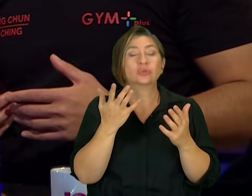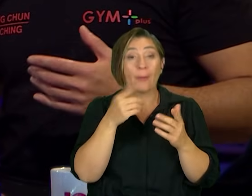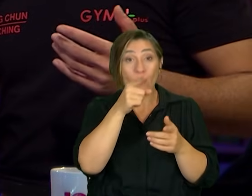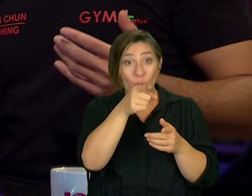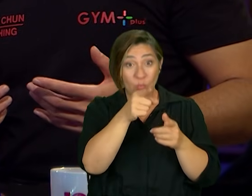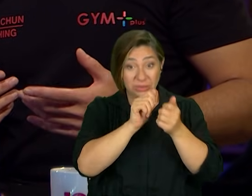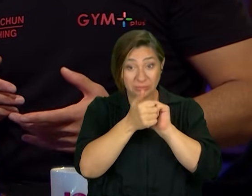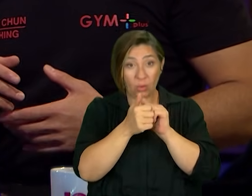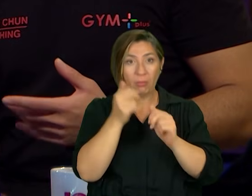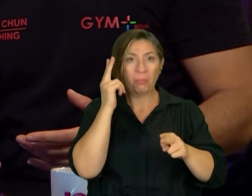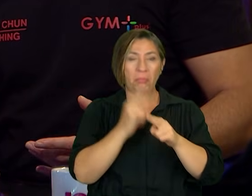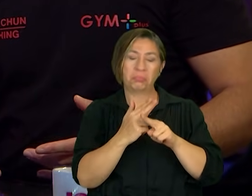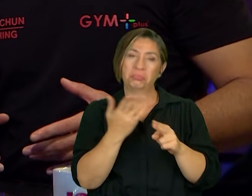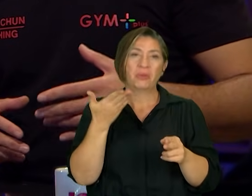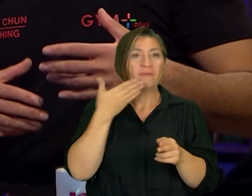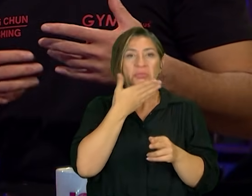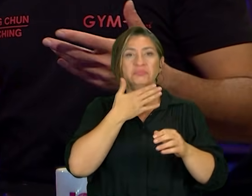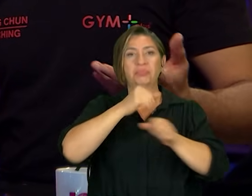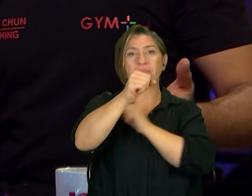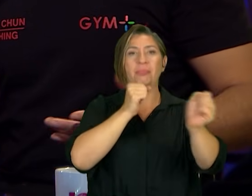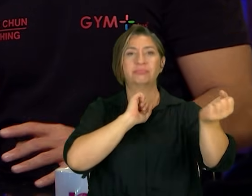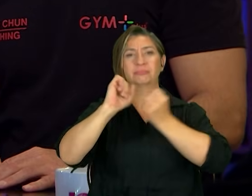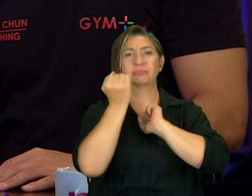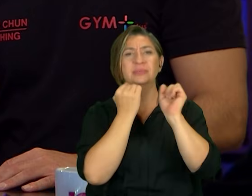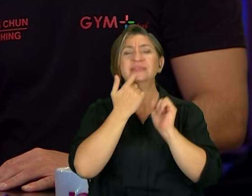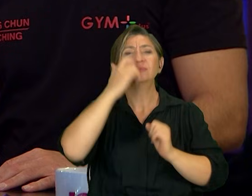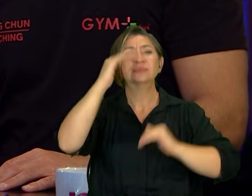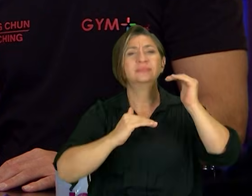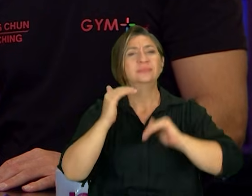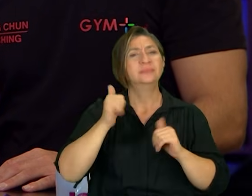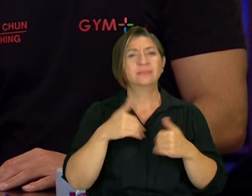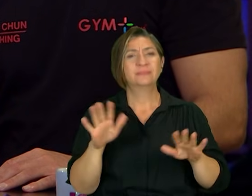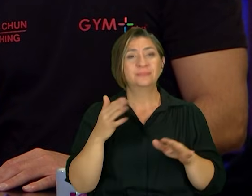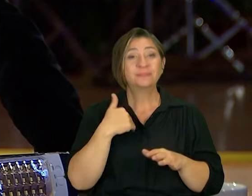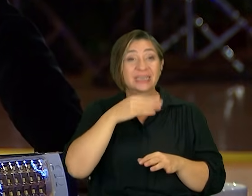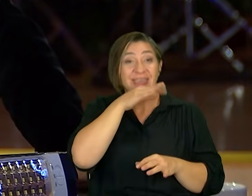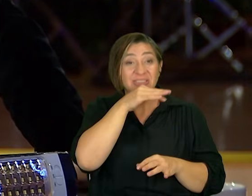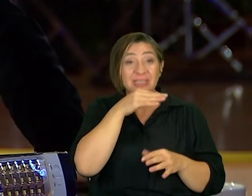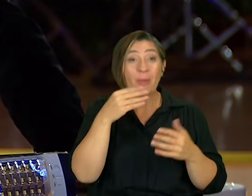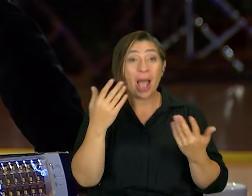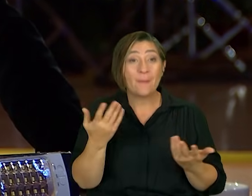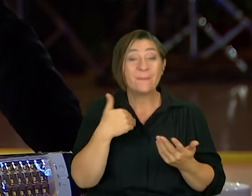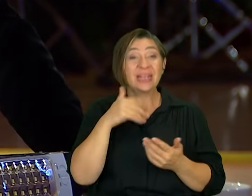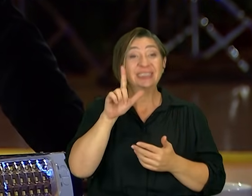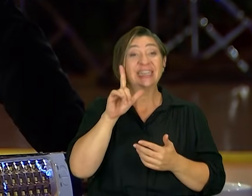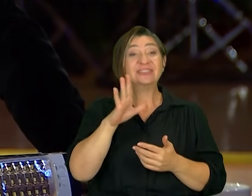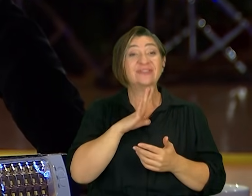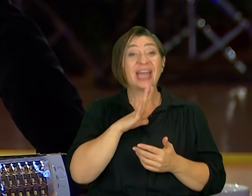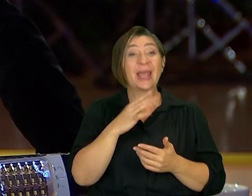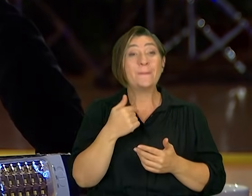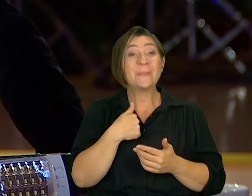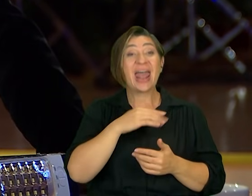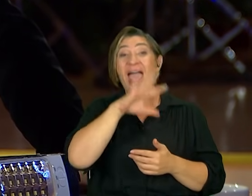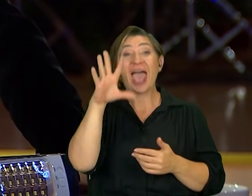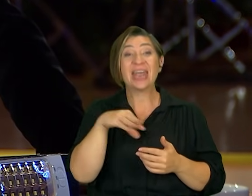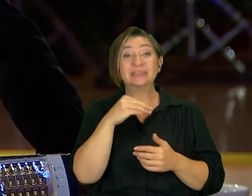Wing Chun dediğim gibi hem çok verimli hem de hangi yaşta olursanız. Bir de olur. ben yaşlıyım fakat benim ihtiyacım var. Çünkü ben